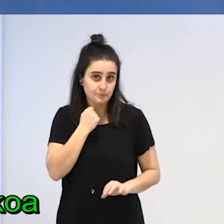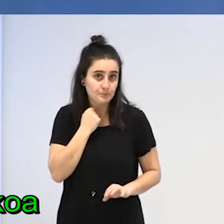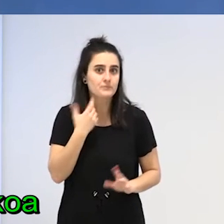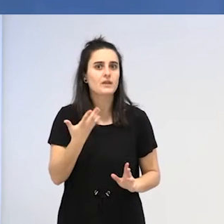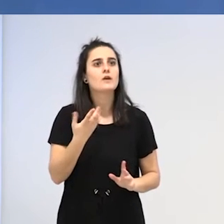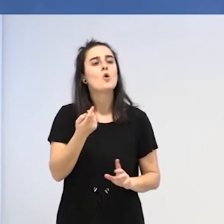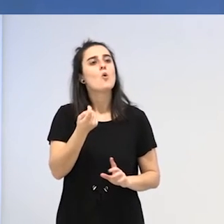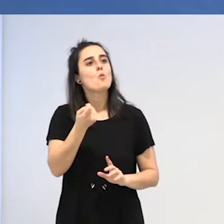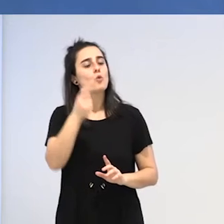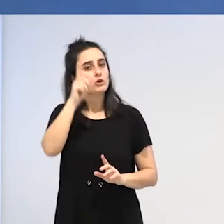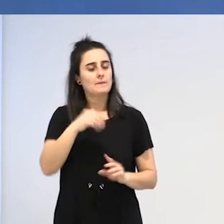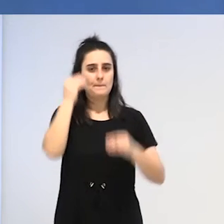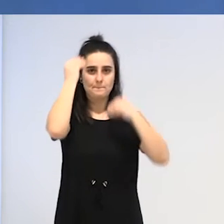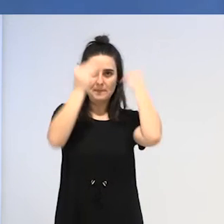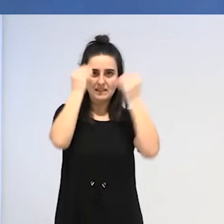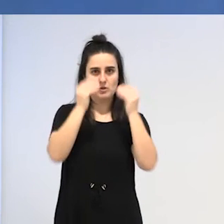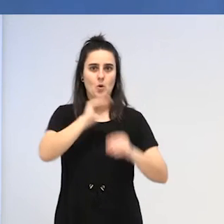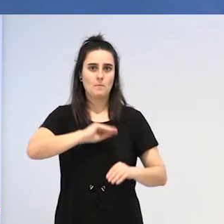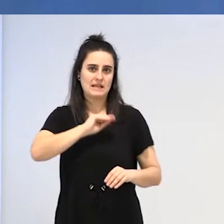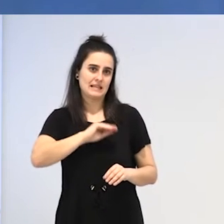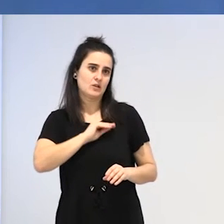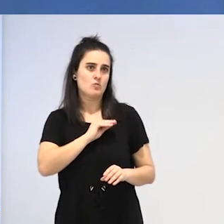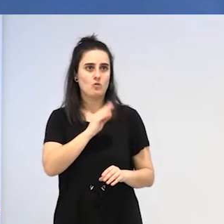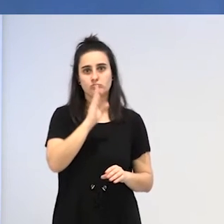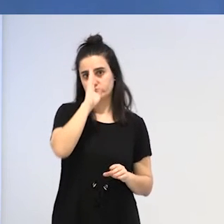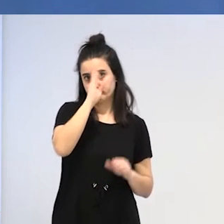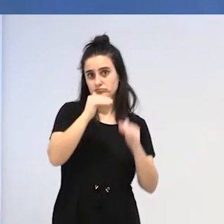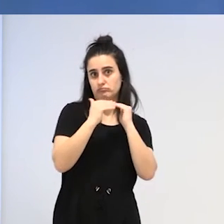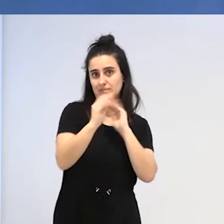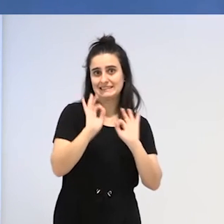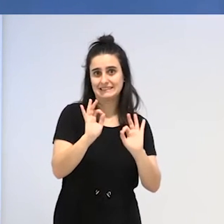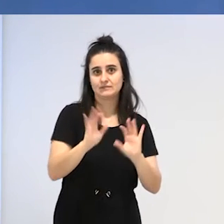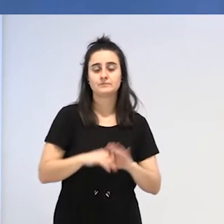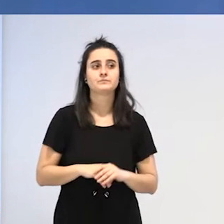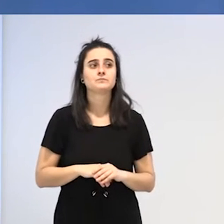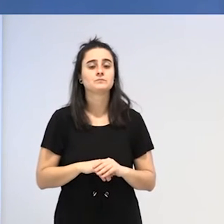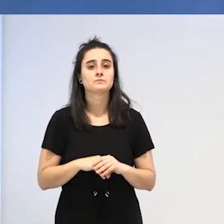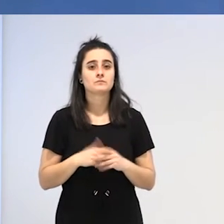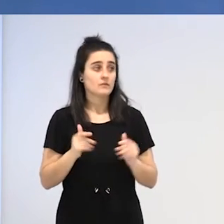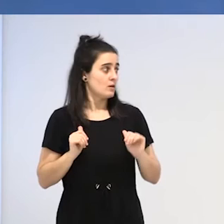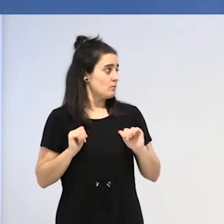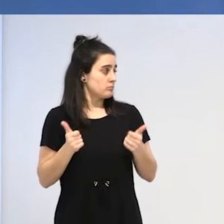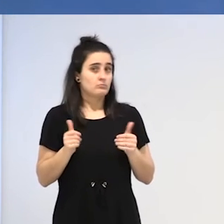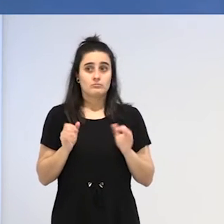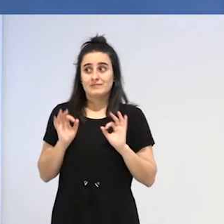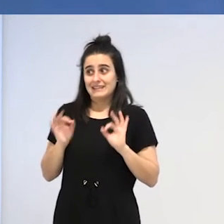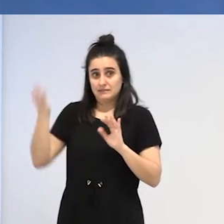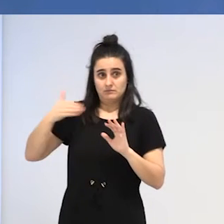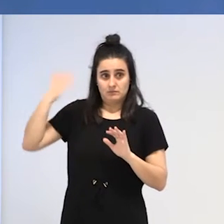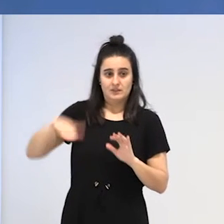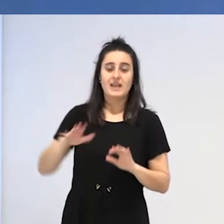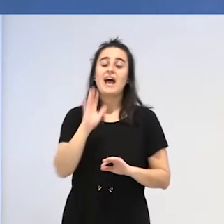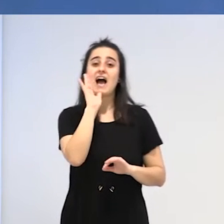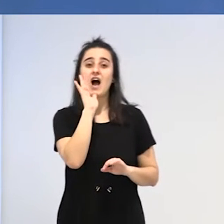nahiko eugenesikoa erakusten dute. Bai, eta hori izango zen hasiera. Bai, eta gero ja